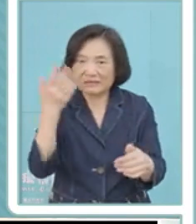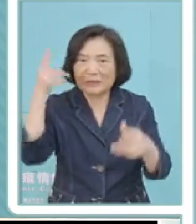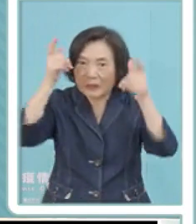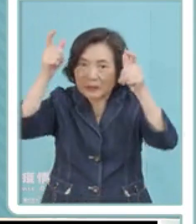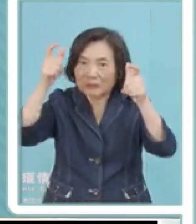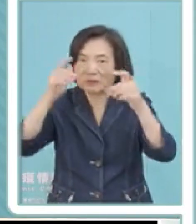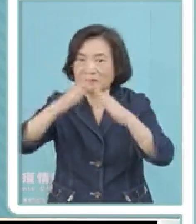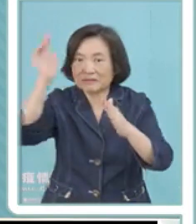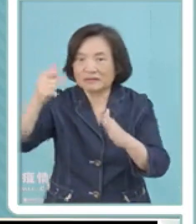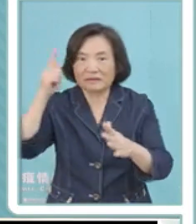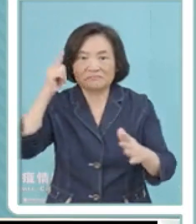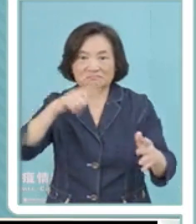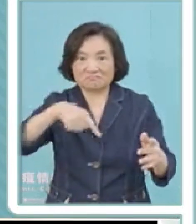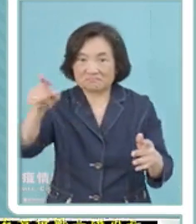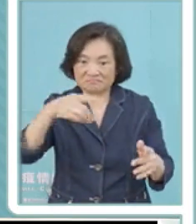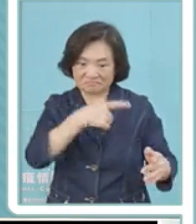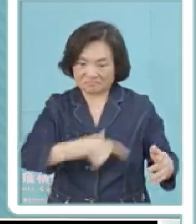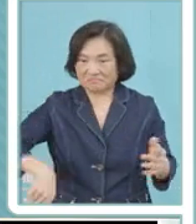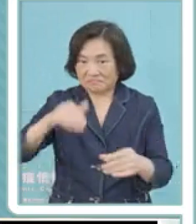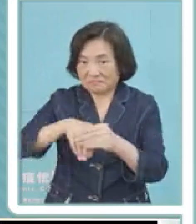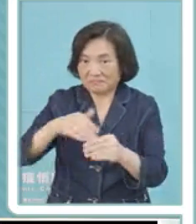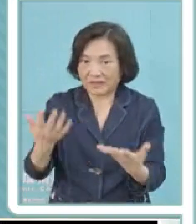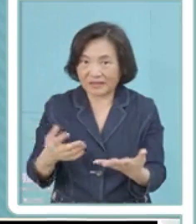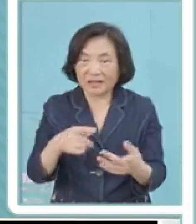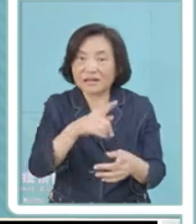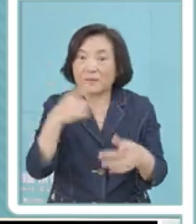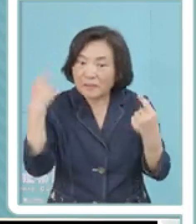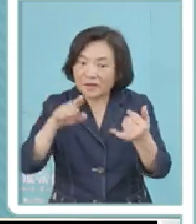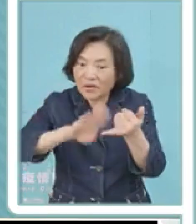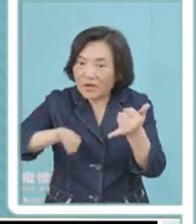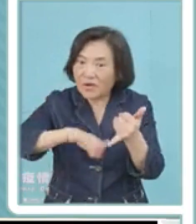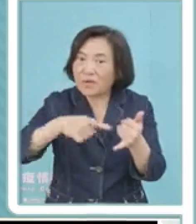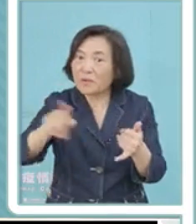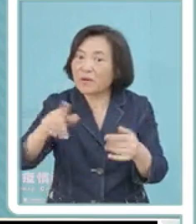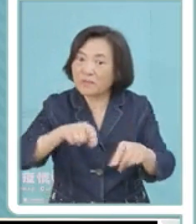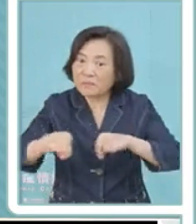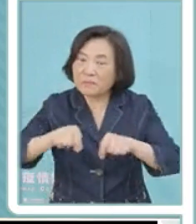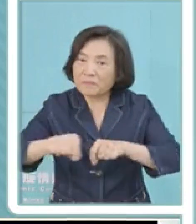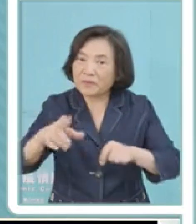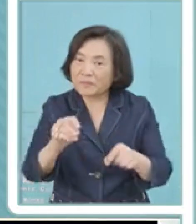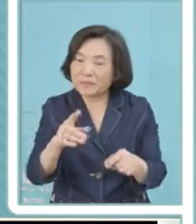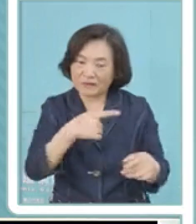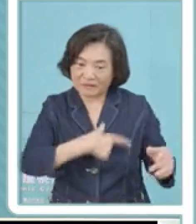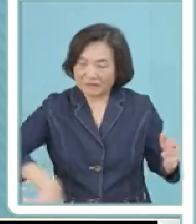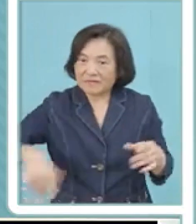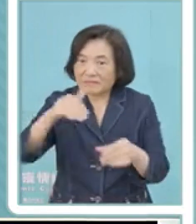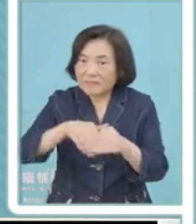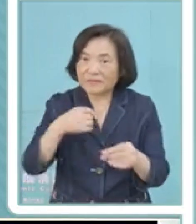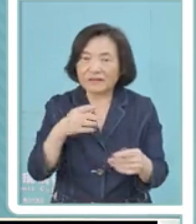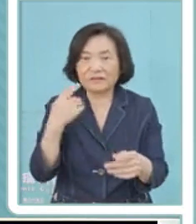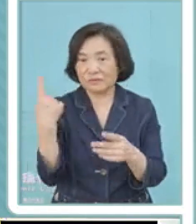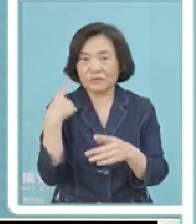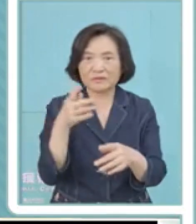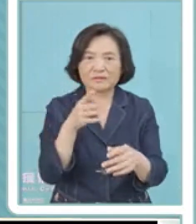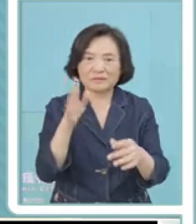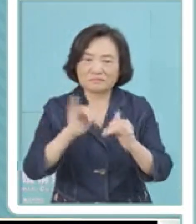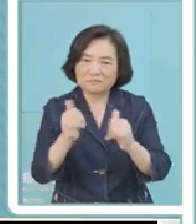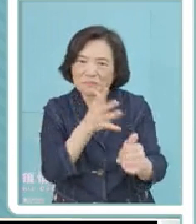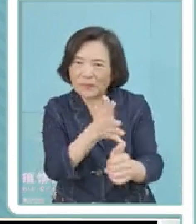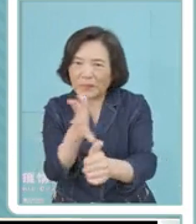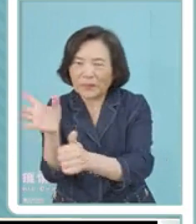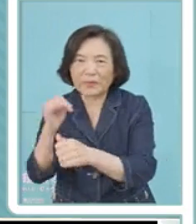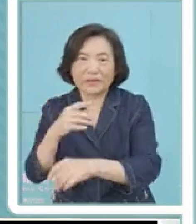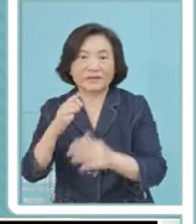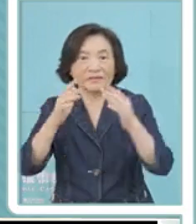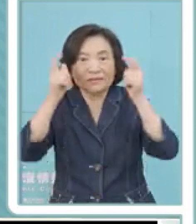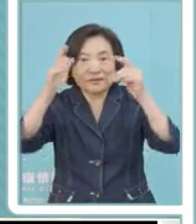属实？那市长未来如果有南下竞选的规划吗？不过因为昨天也有一个民调是说，陈其迈市长目前的满意度其实